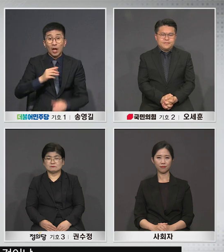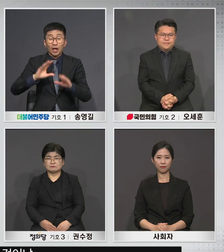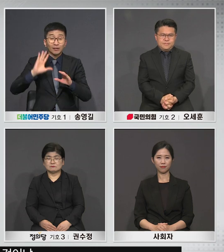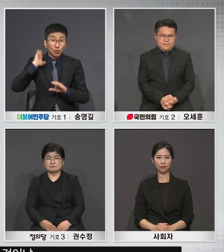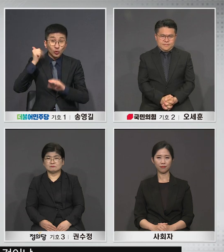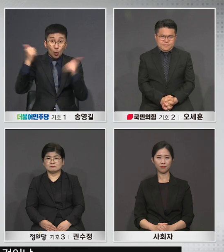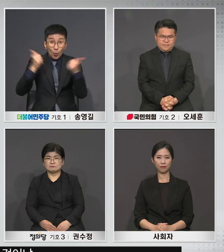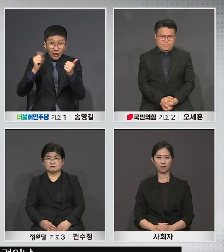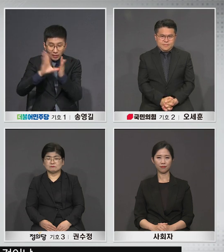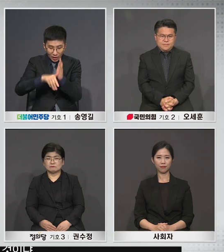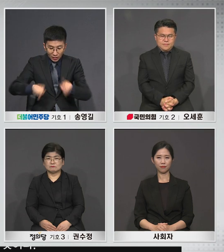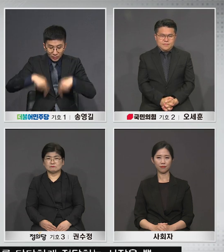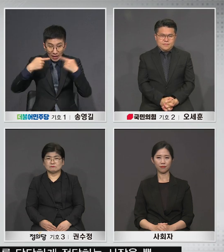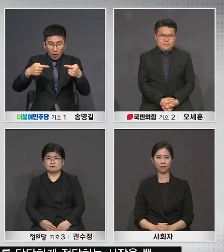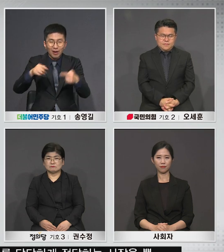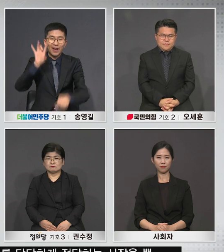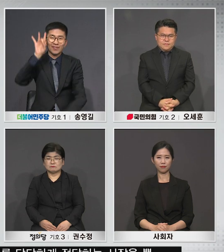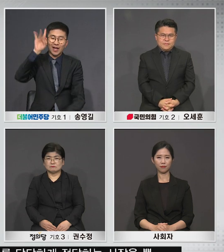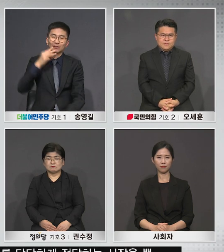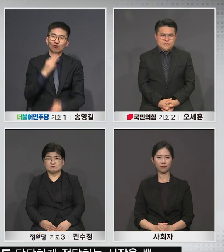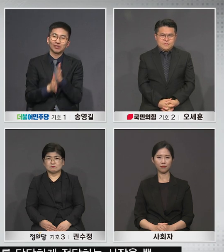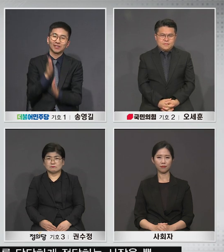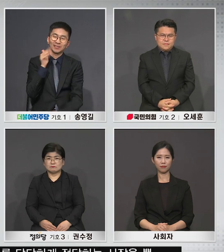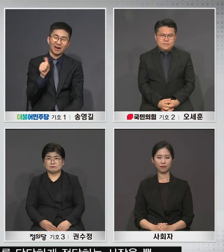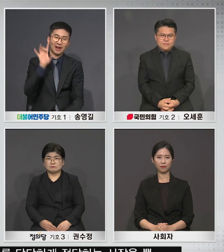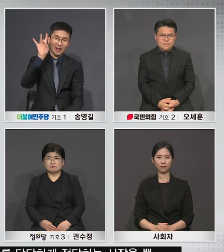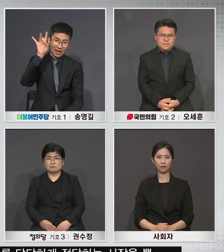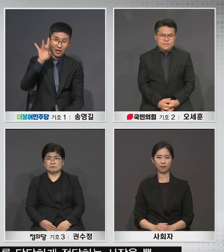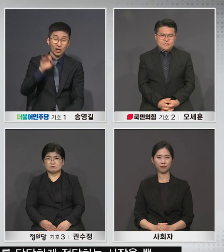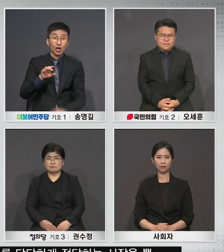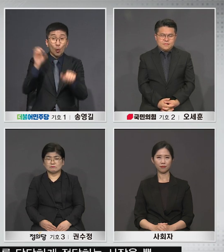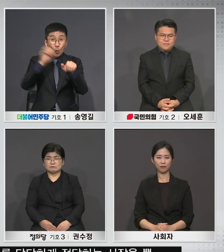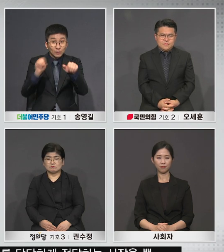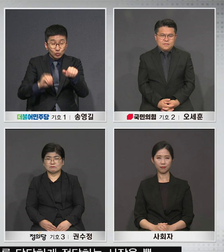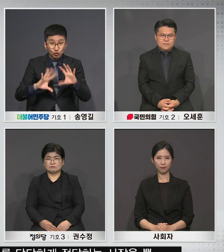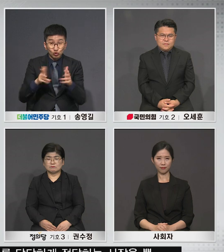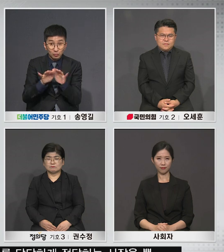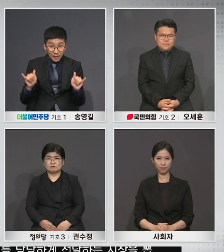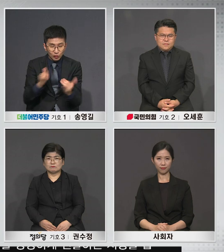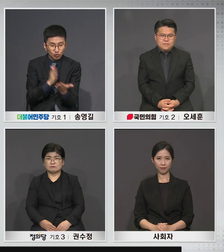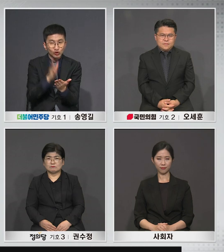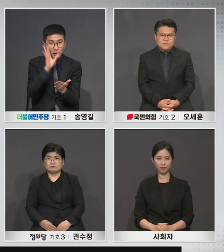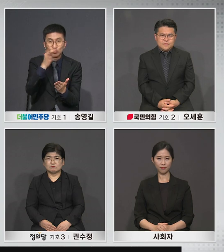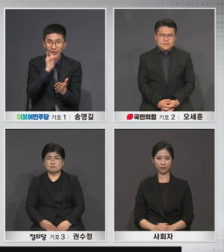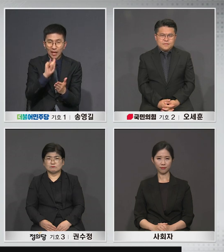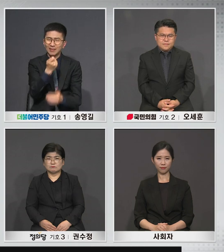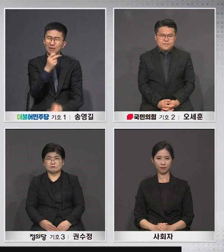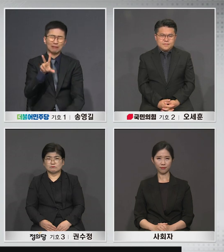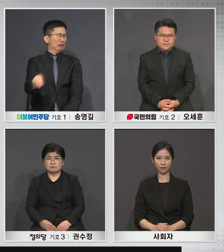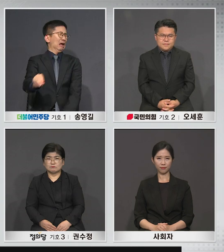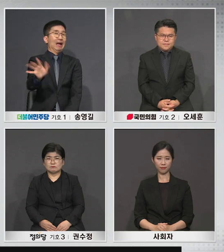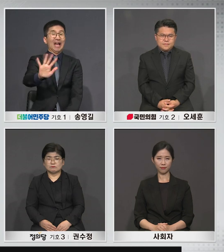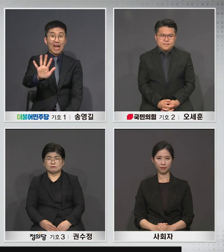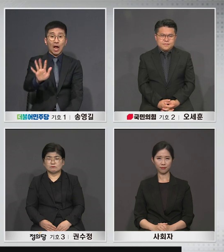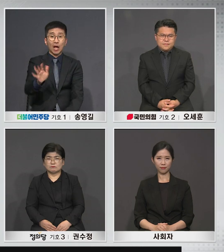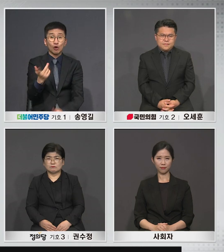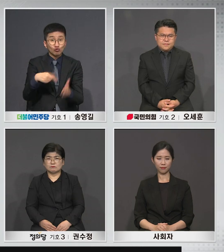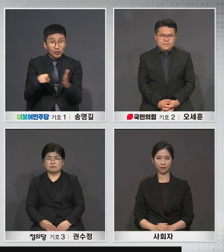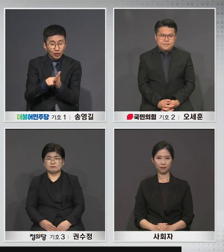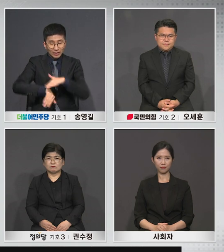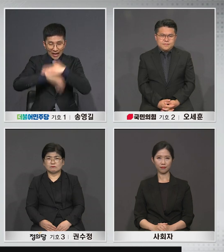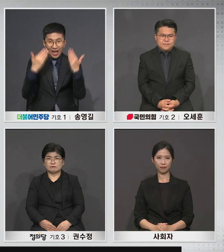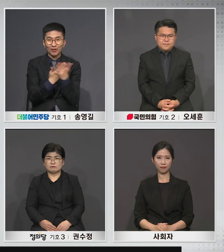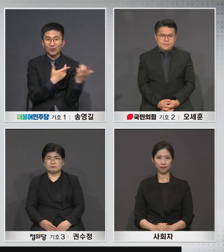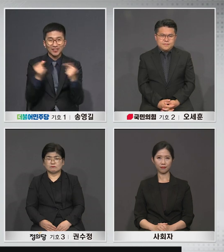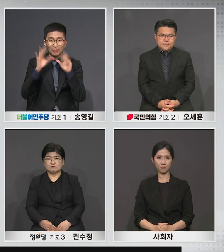정말 국민 50%를 쌓아안고 국민 50%가 테레비를 끄지 않도록 뉴스를 볼 수 있도록 만든 국민 통합을 만들기 위해서는 저